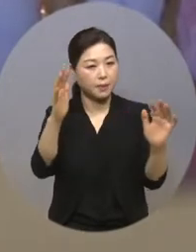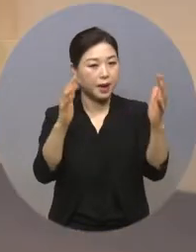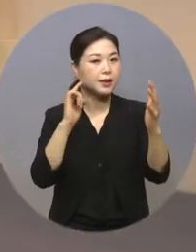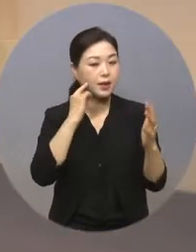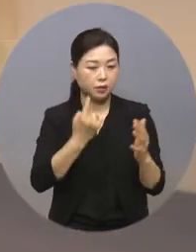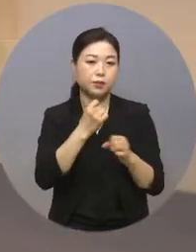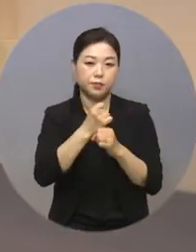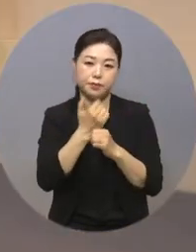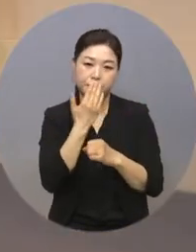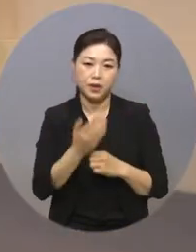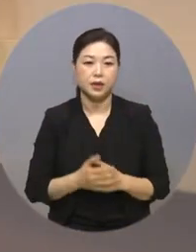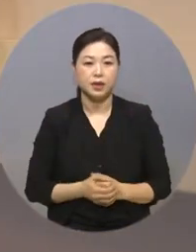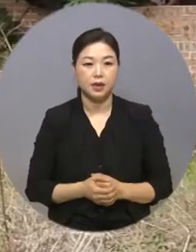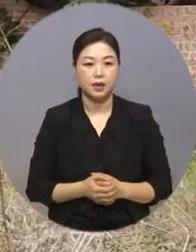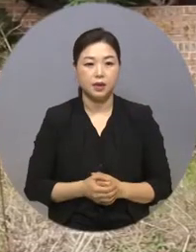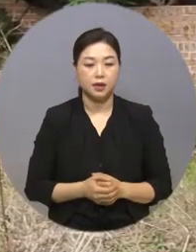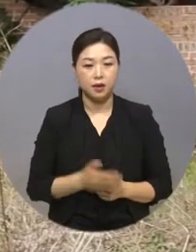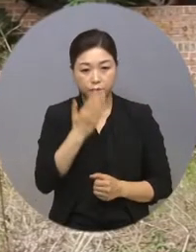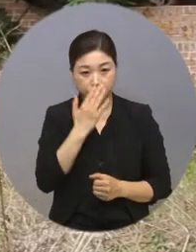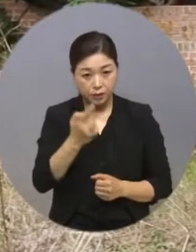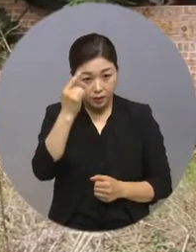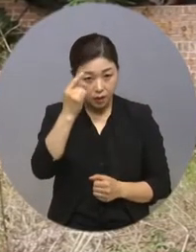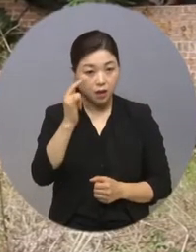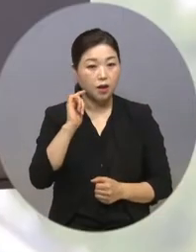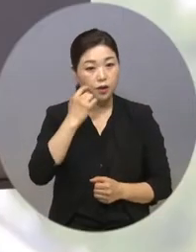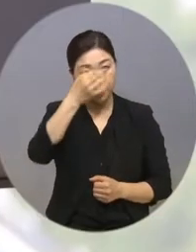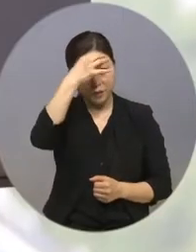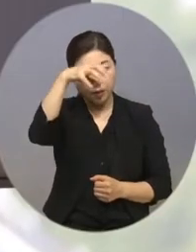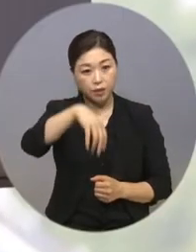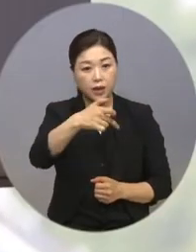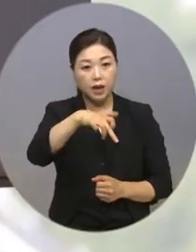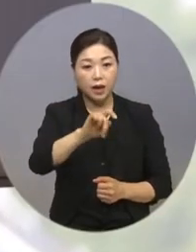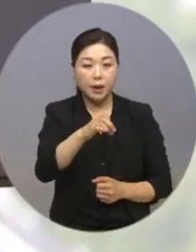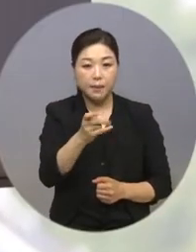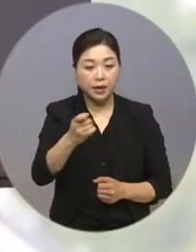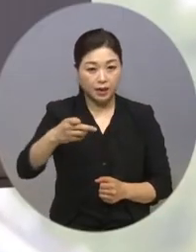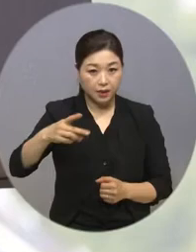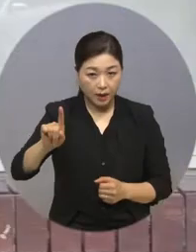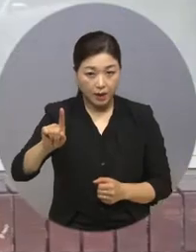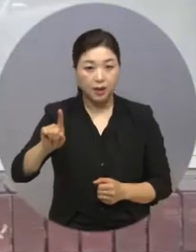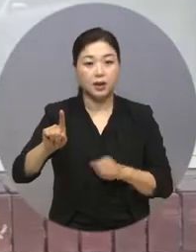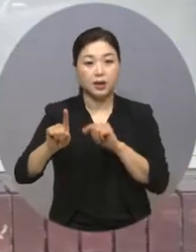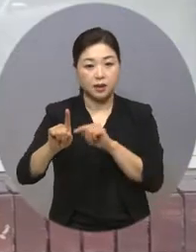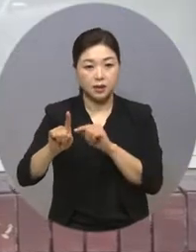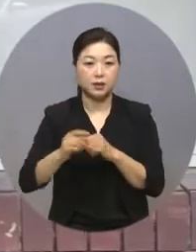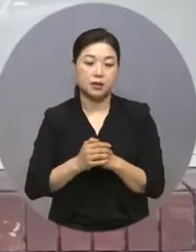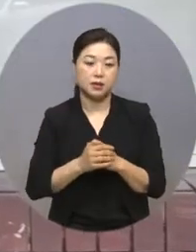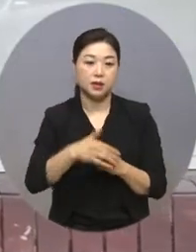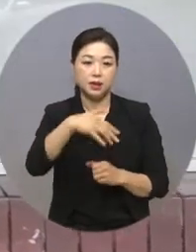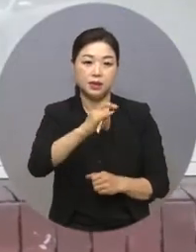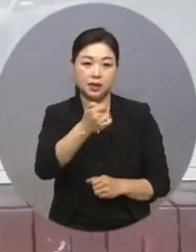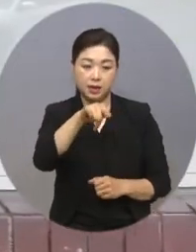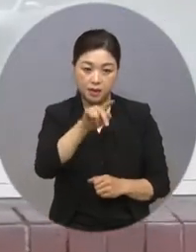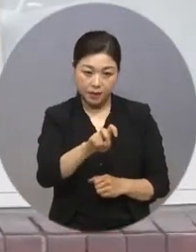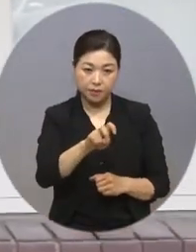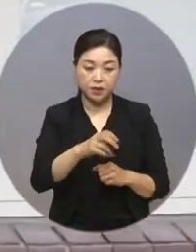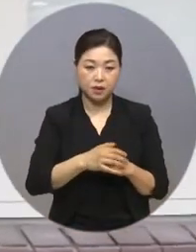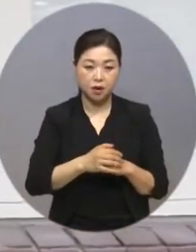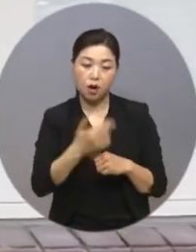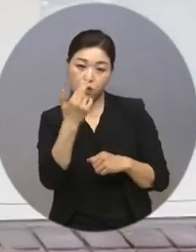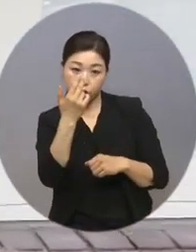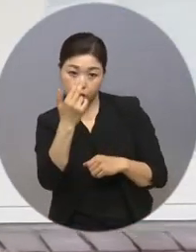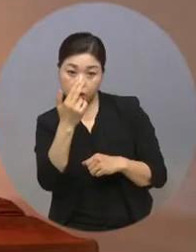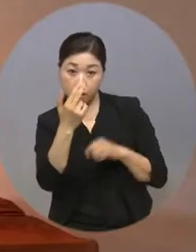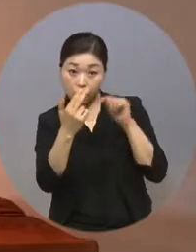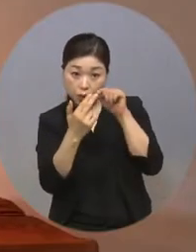됩니다. 순천 예술공간 카메라타에서는 유리 공예가 채가람 작가의 시스루더 글래스전이